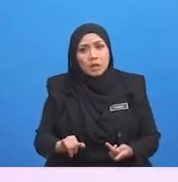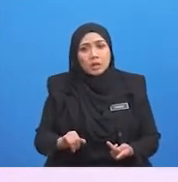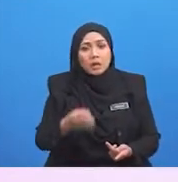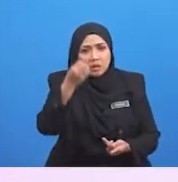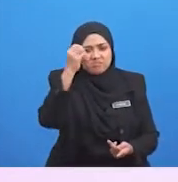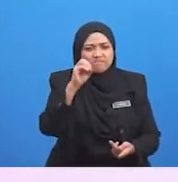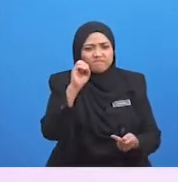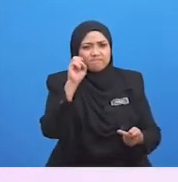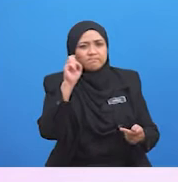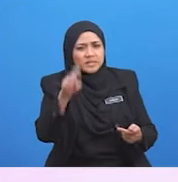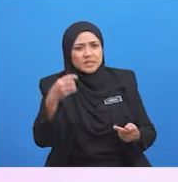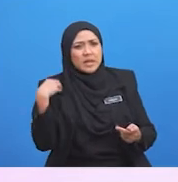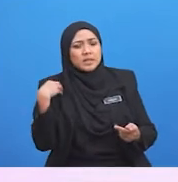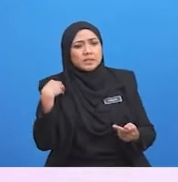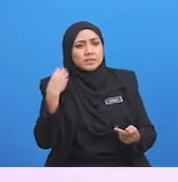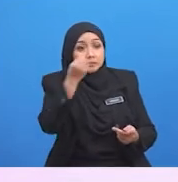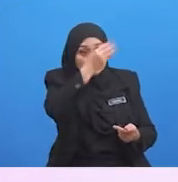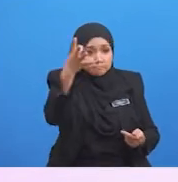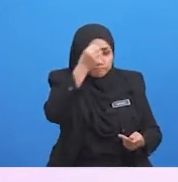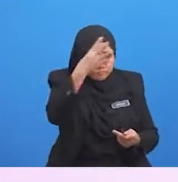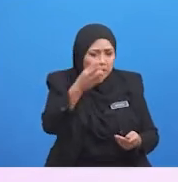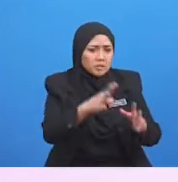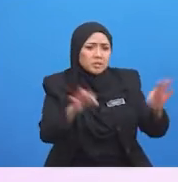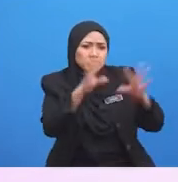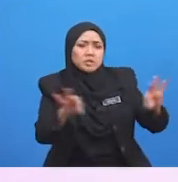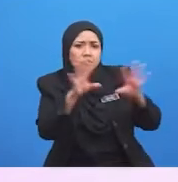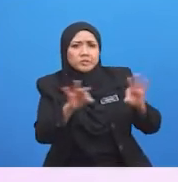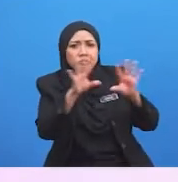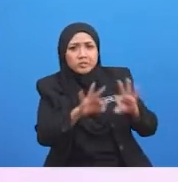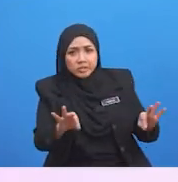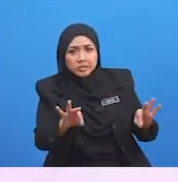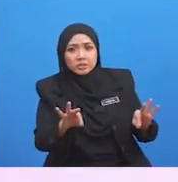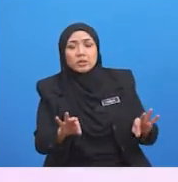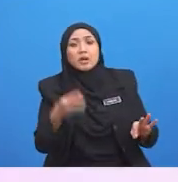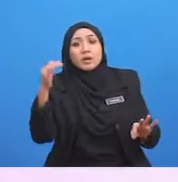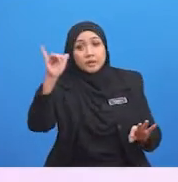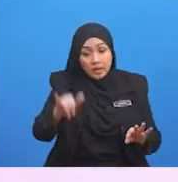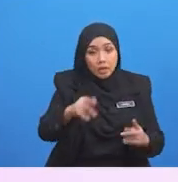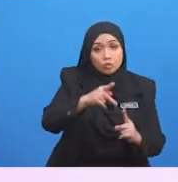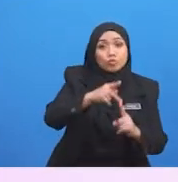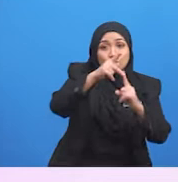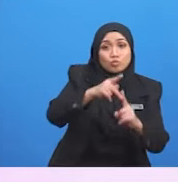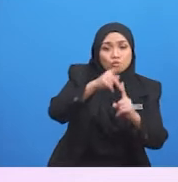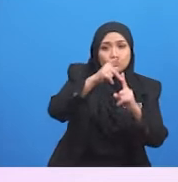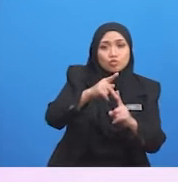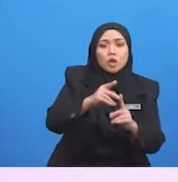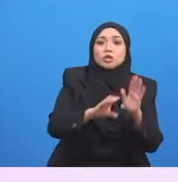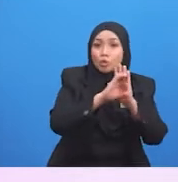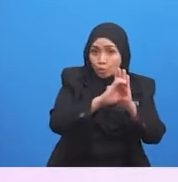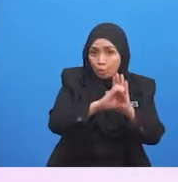penerangan terperinci atau produk yang memerlukan saluran pengedaran yang khusus.